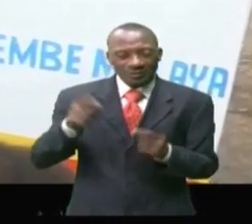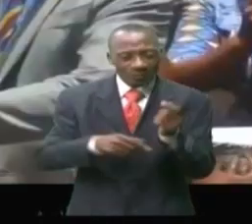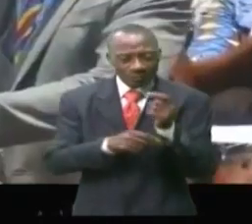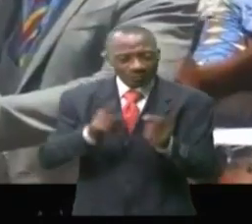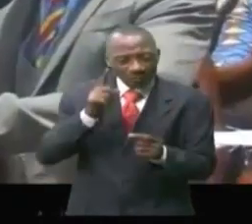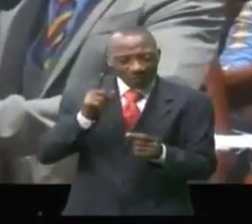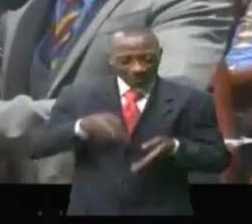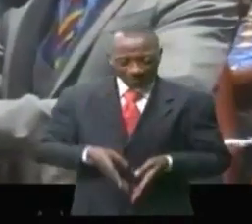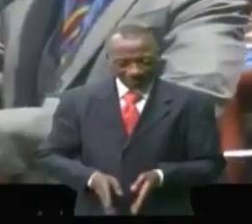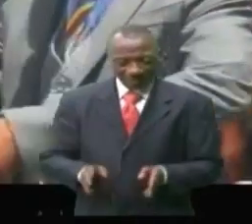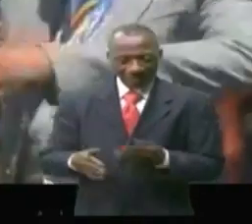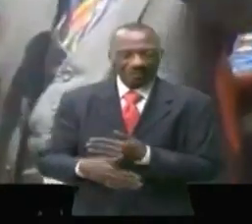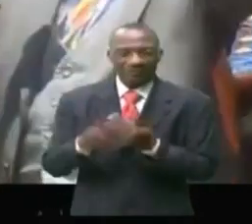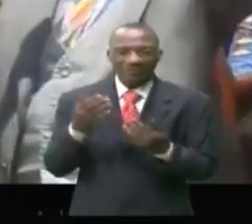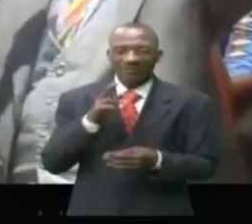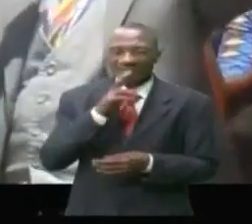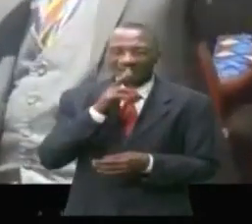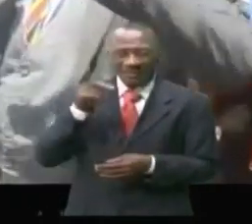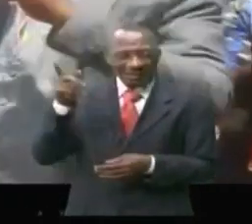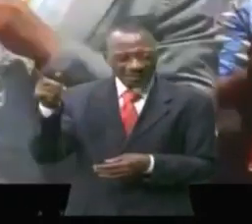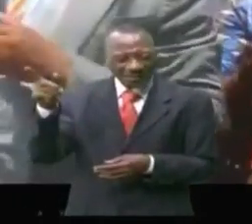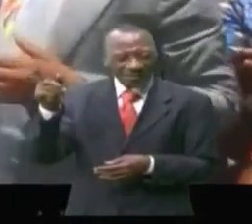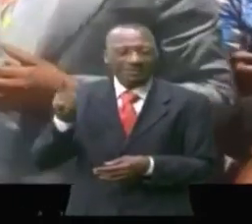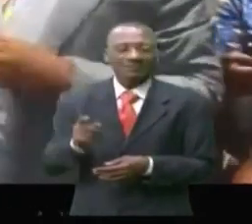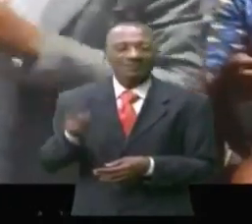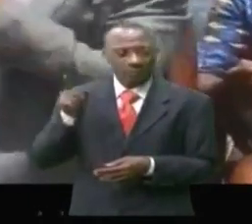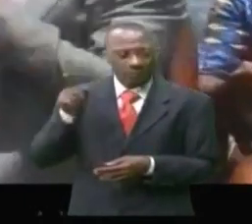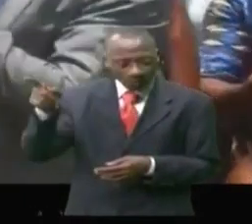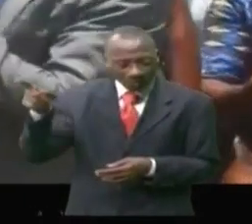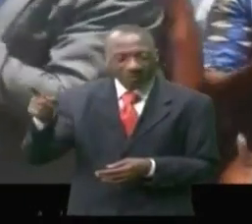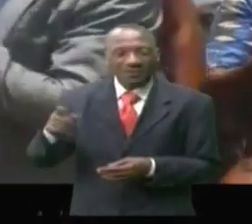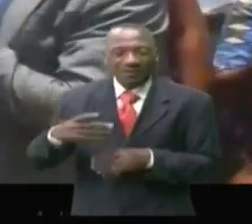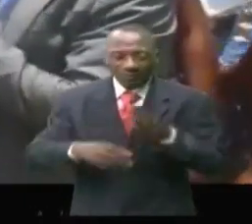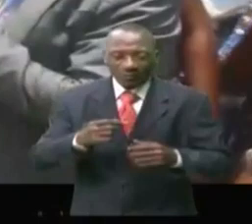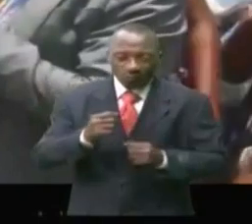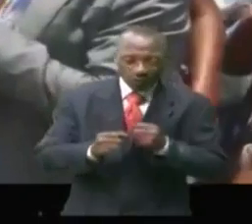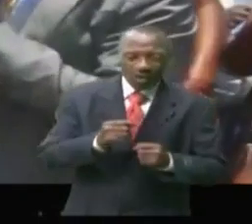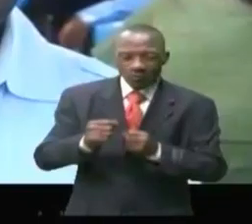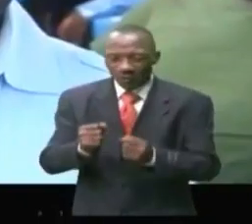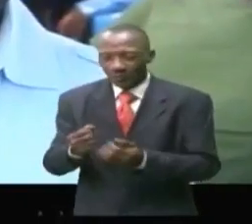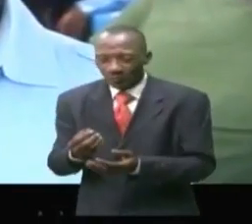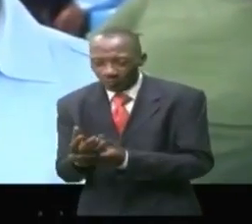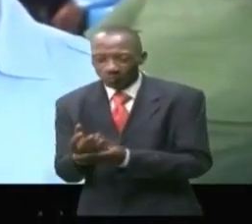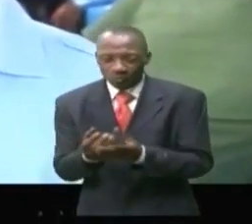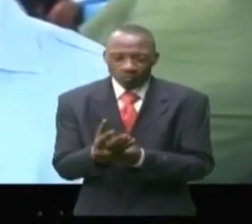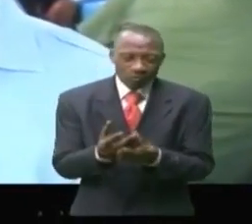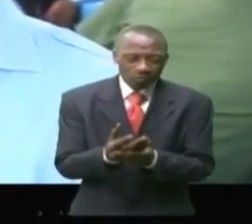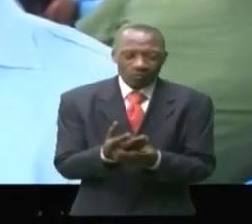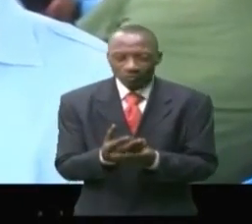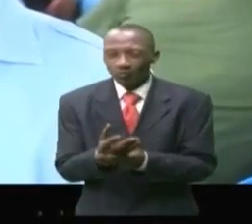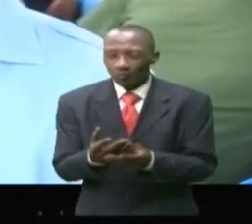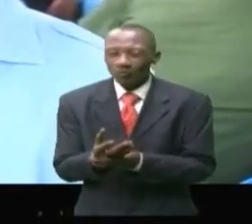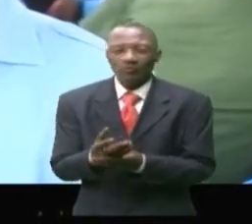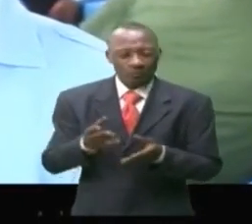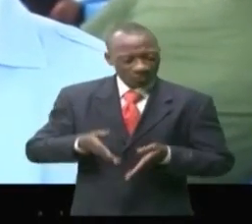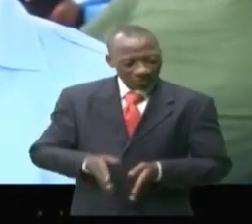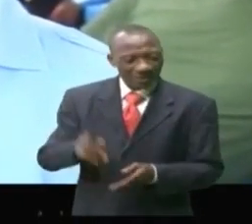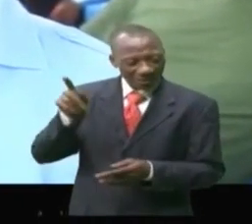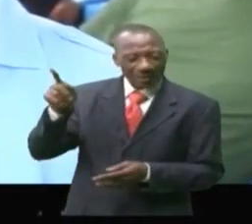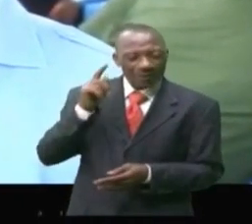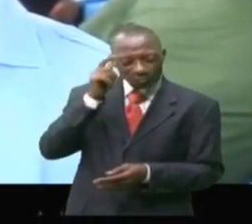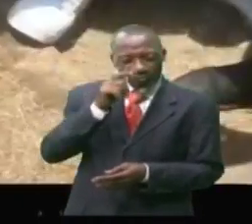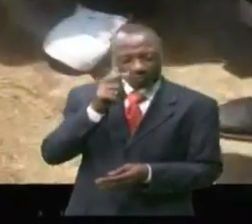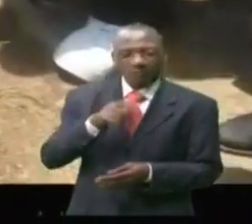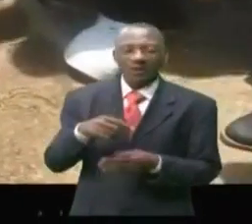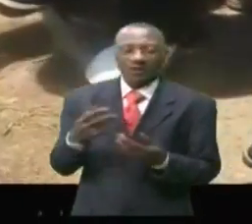Kisangani. À ce jour de la coupure du ruban symbolique, la délégation de ce digne fils de la Tchopo explique le bien fondé de